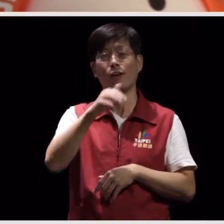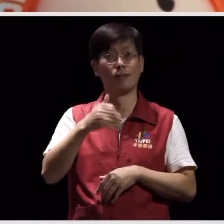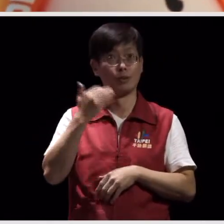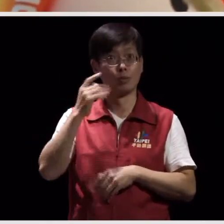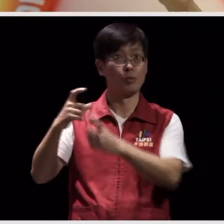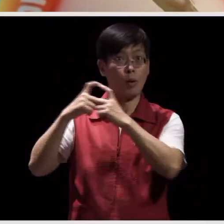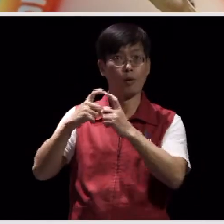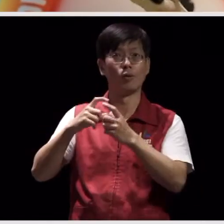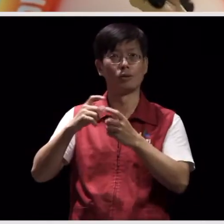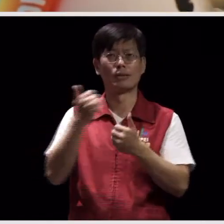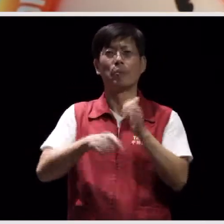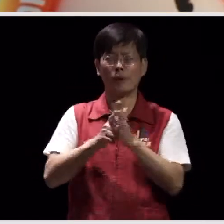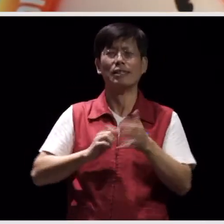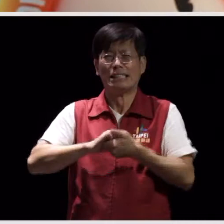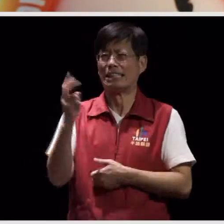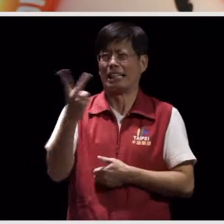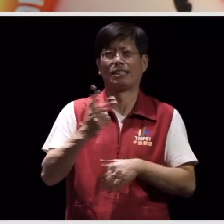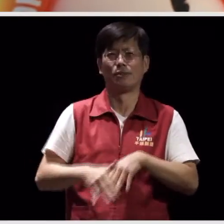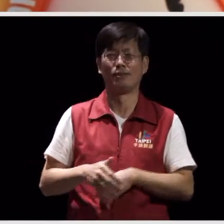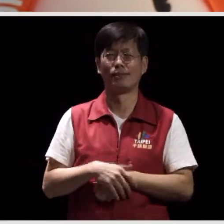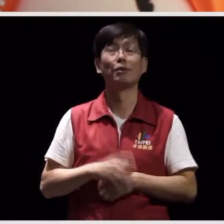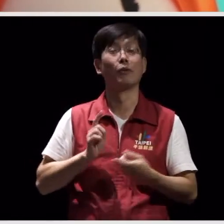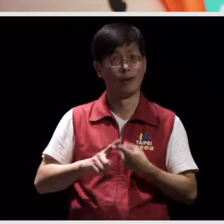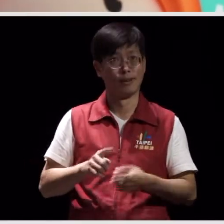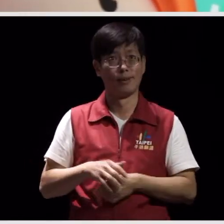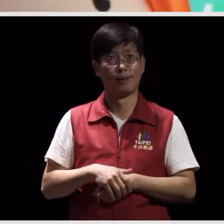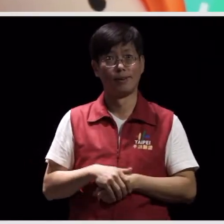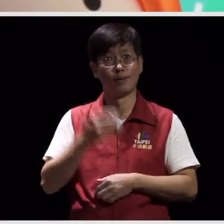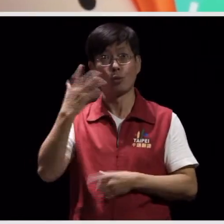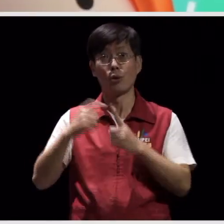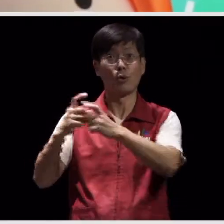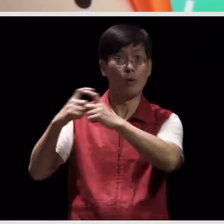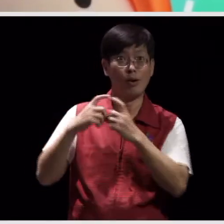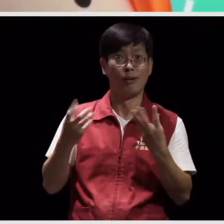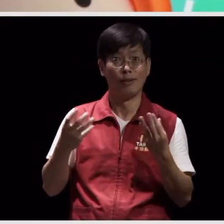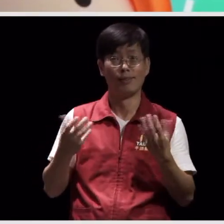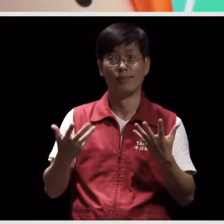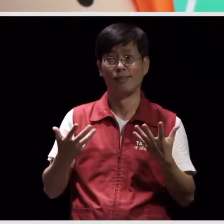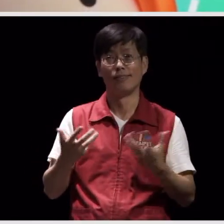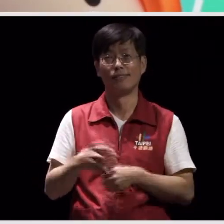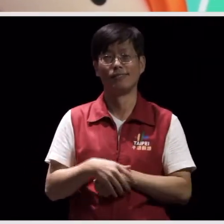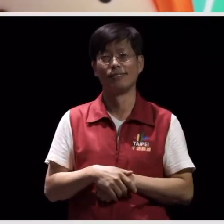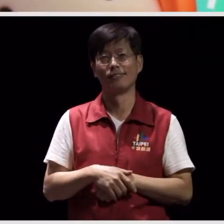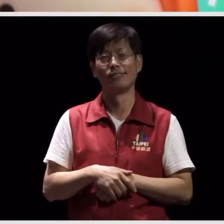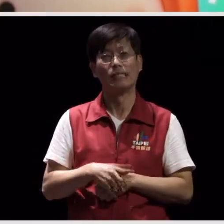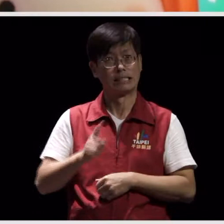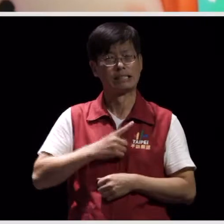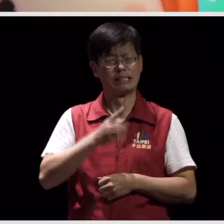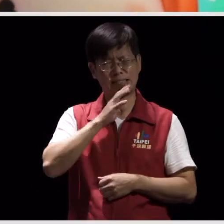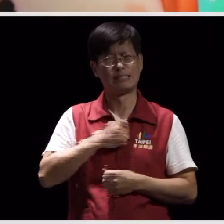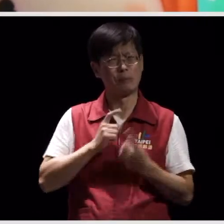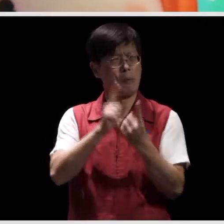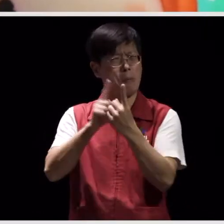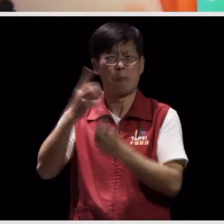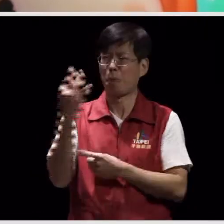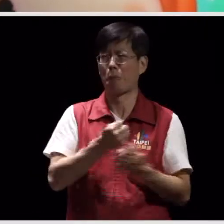代表你就会两种语言嘛，没错吧？对，你不回他，对，好，所以他每次屡试不爽，